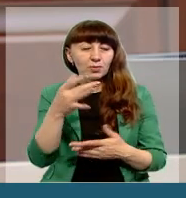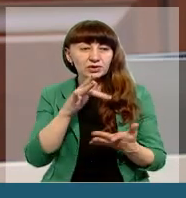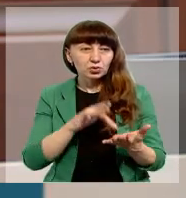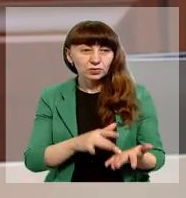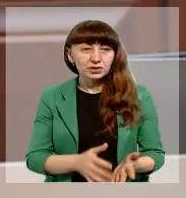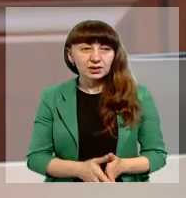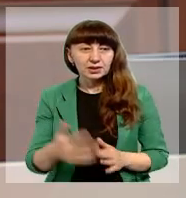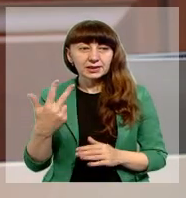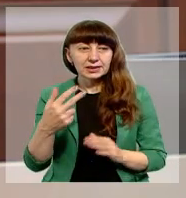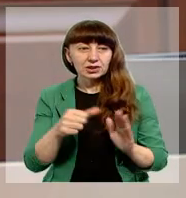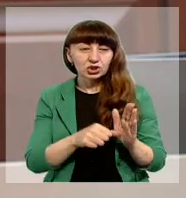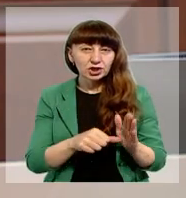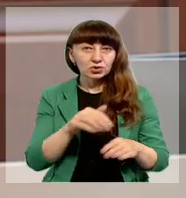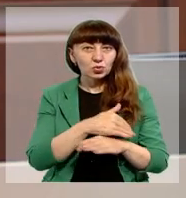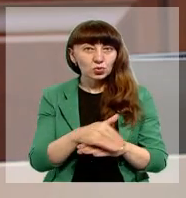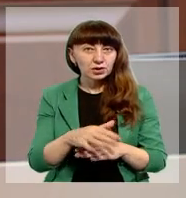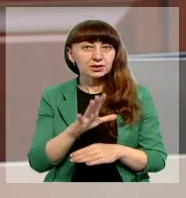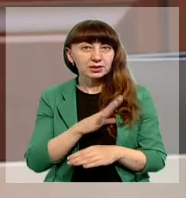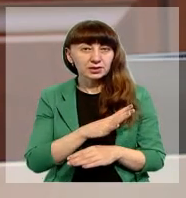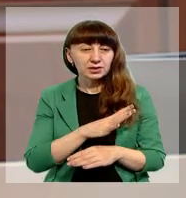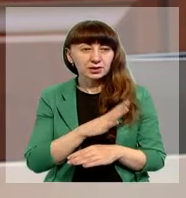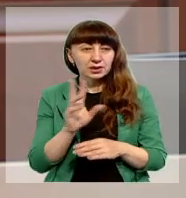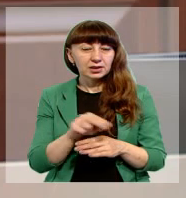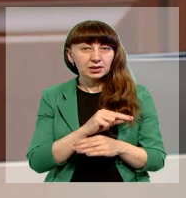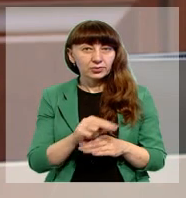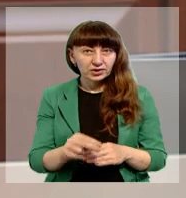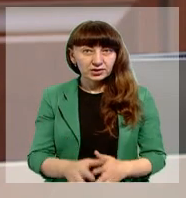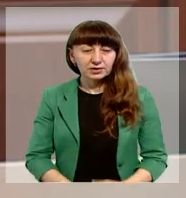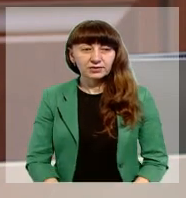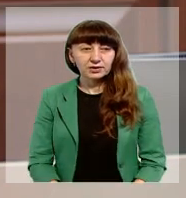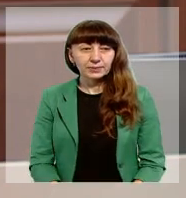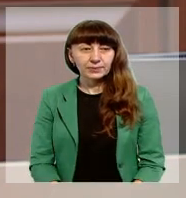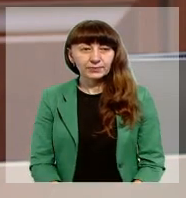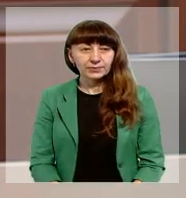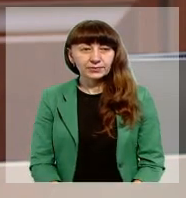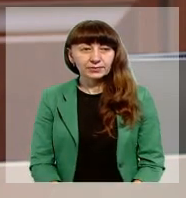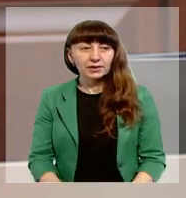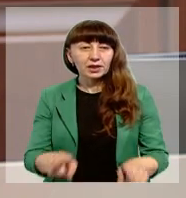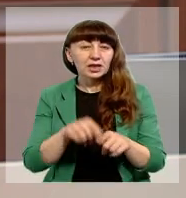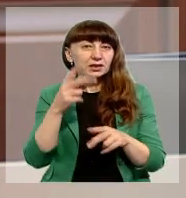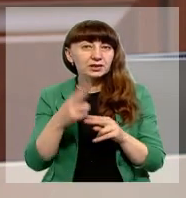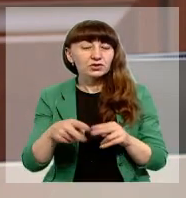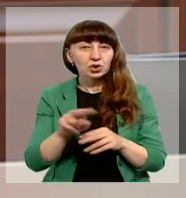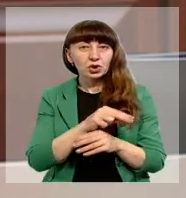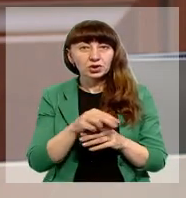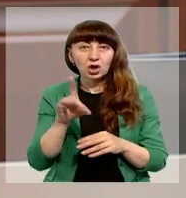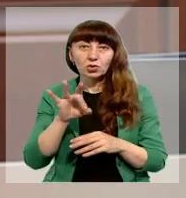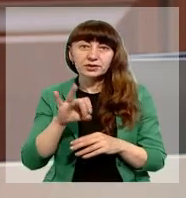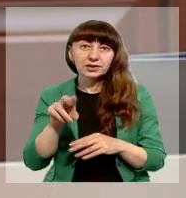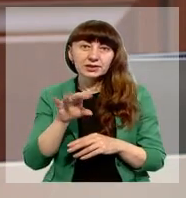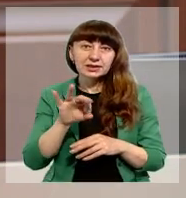центре. 36 улиц уже завершены. Так завершился ремонт улиц